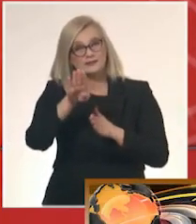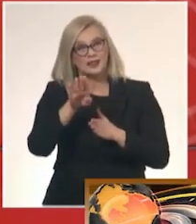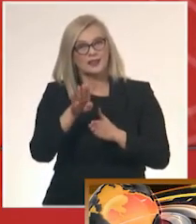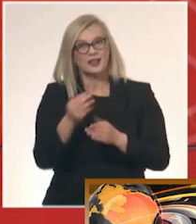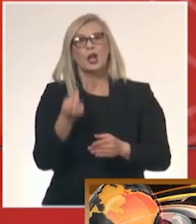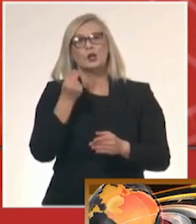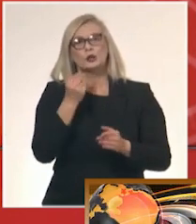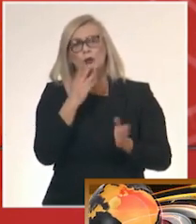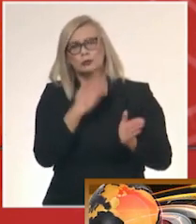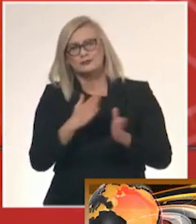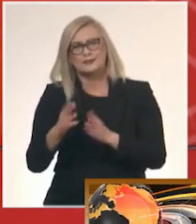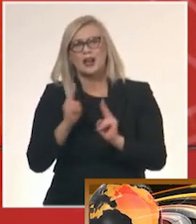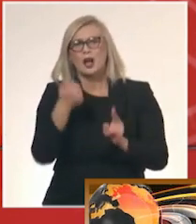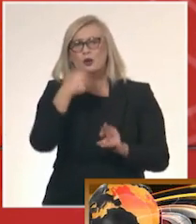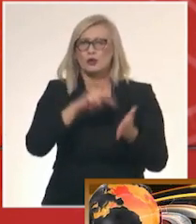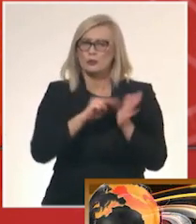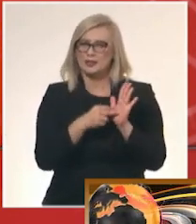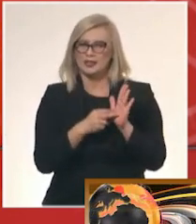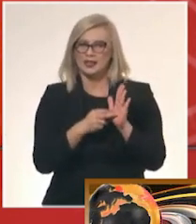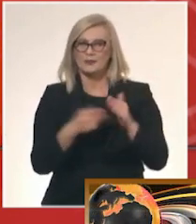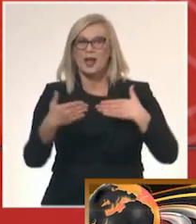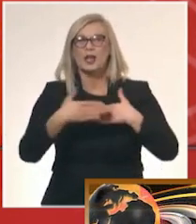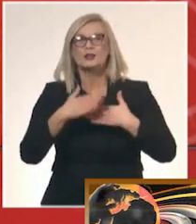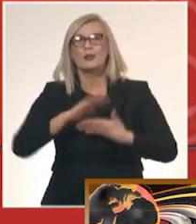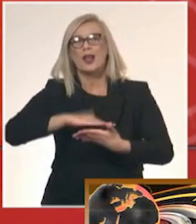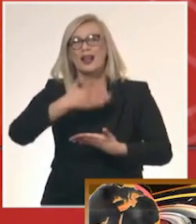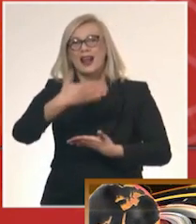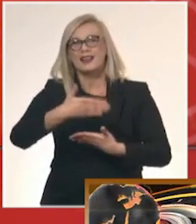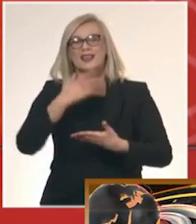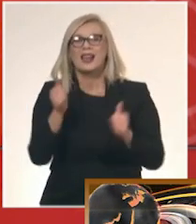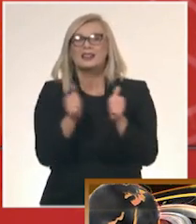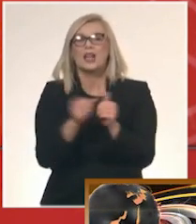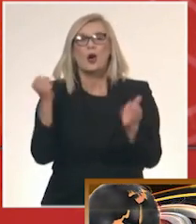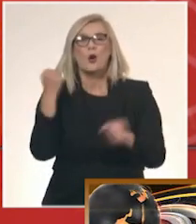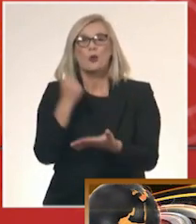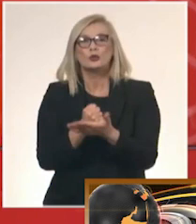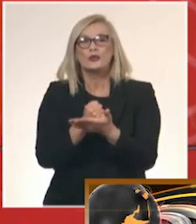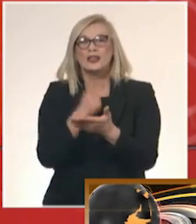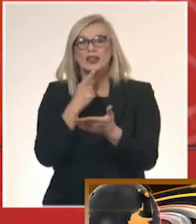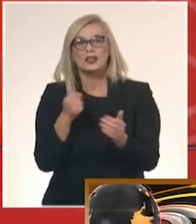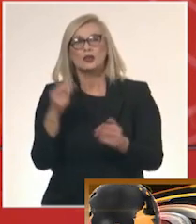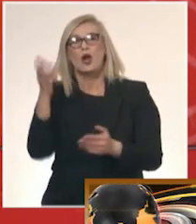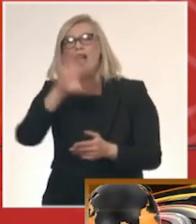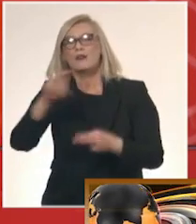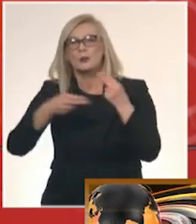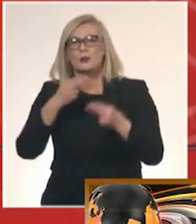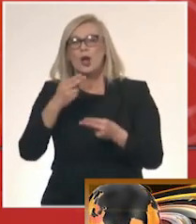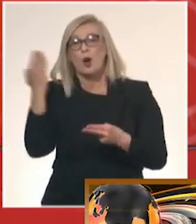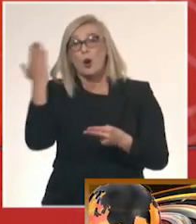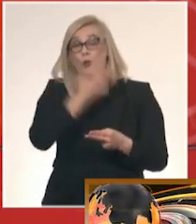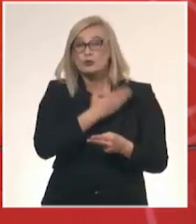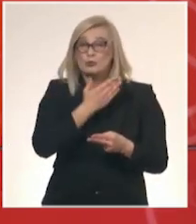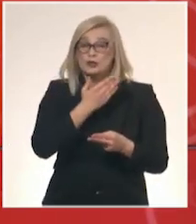се одвива онака како што го предвидовме според календарот заеднички утврден со Европската комисија. Успешно го